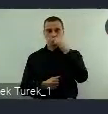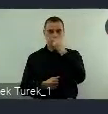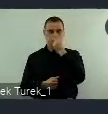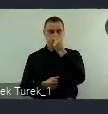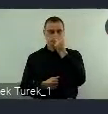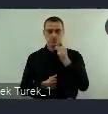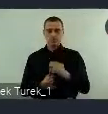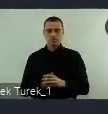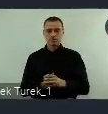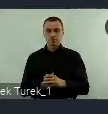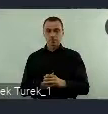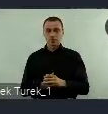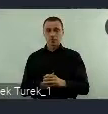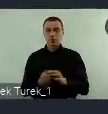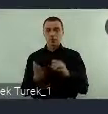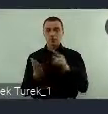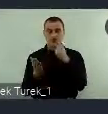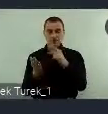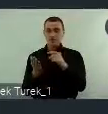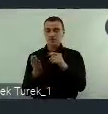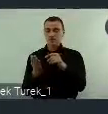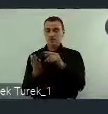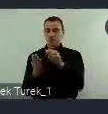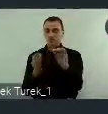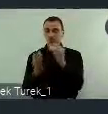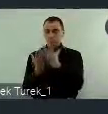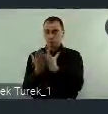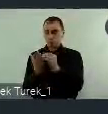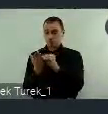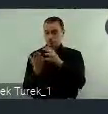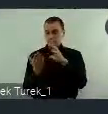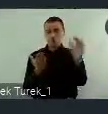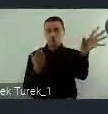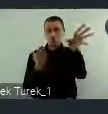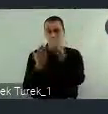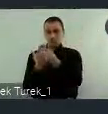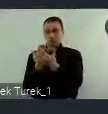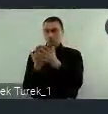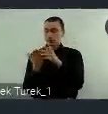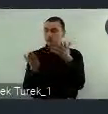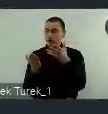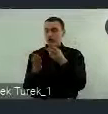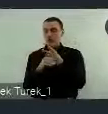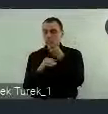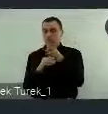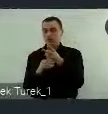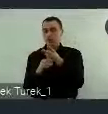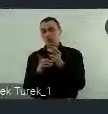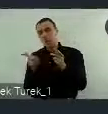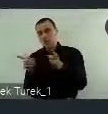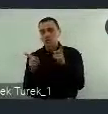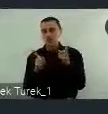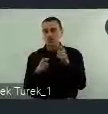zostanie wyświetlony na ekranie opis tej przestrzeni w jaki sposób znaleźć to wejście Co jest za drzwiami